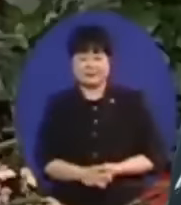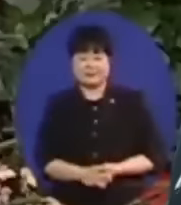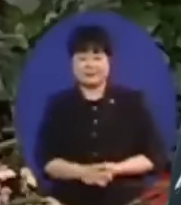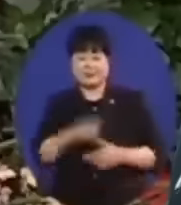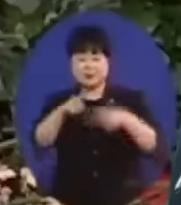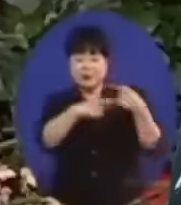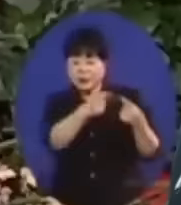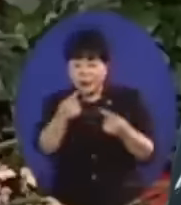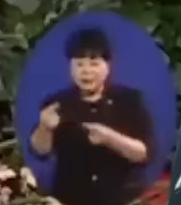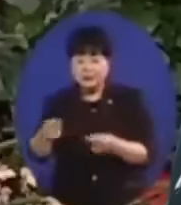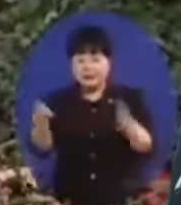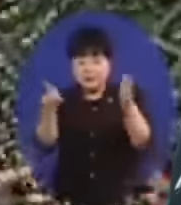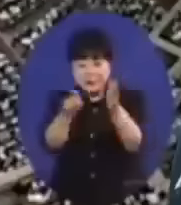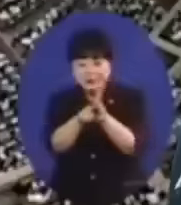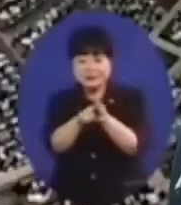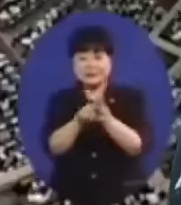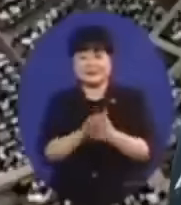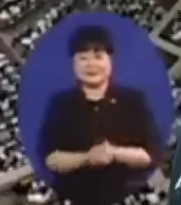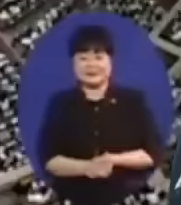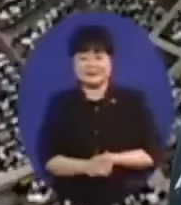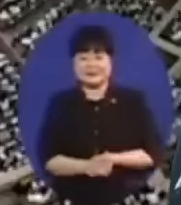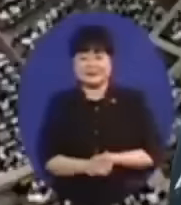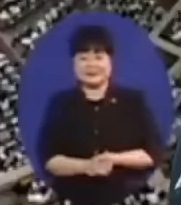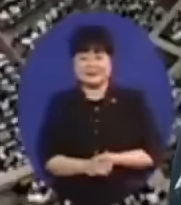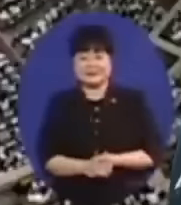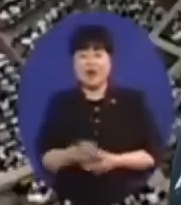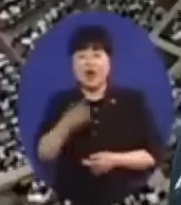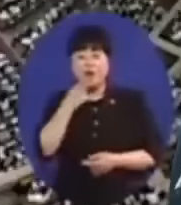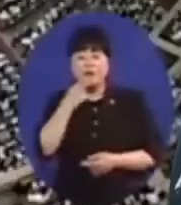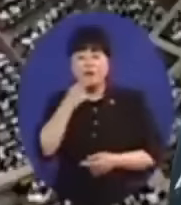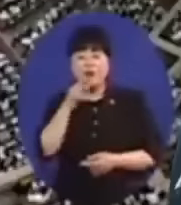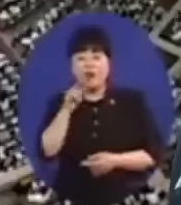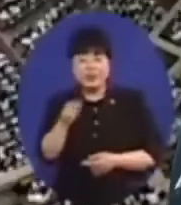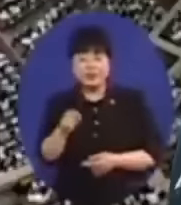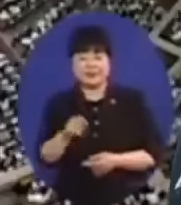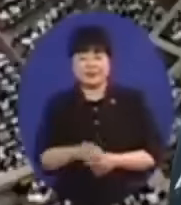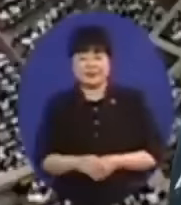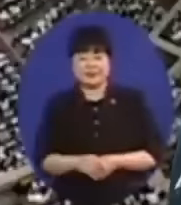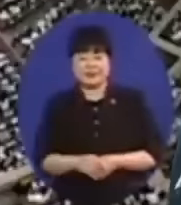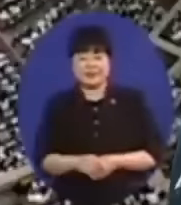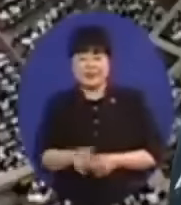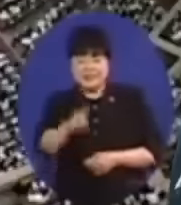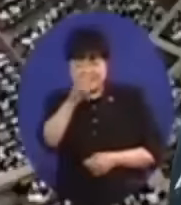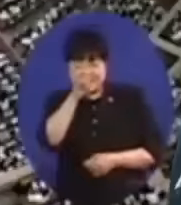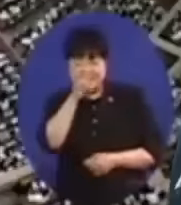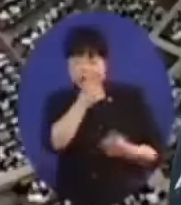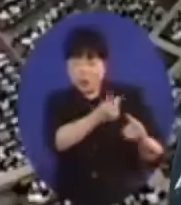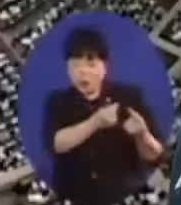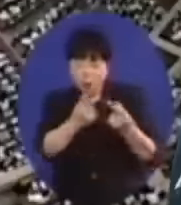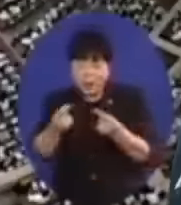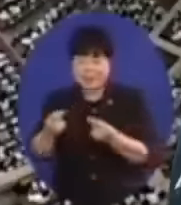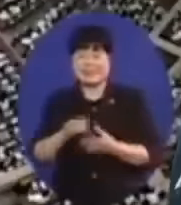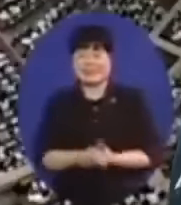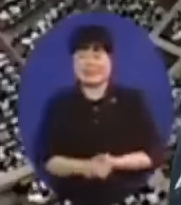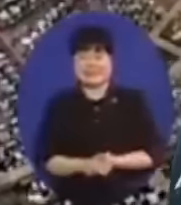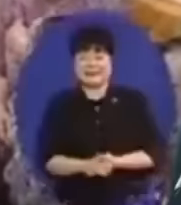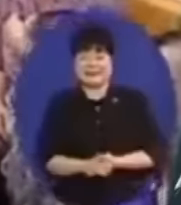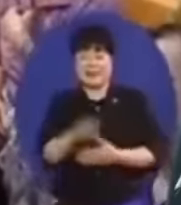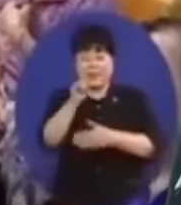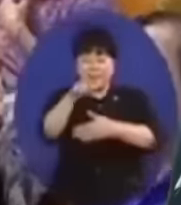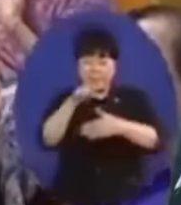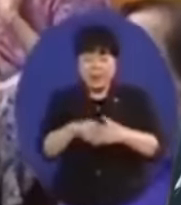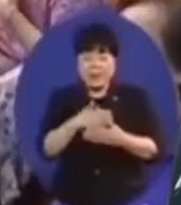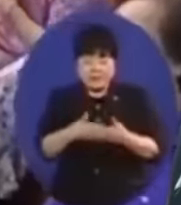따라 말씀하세요. 믿음은 없는 것을 있는 것 같이